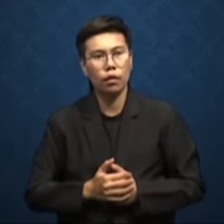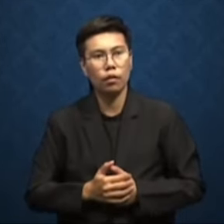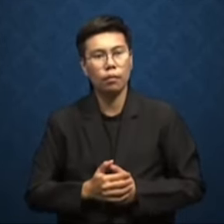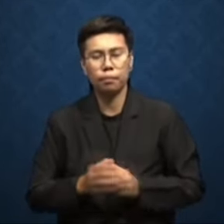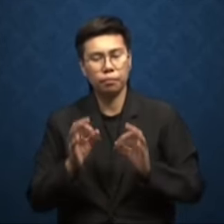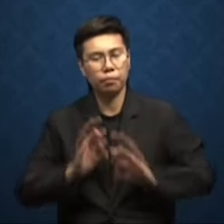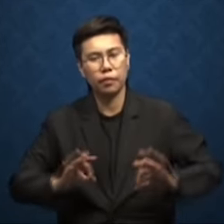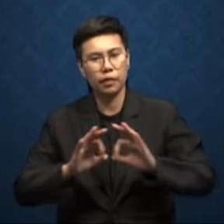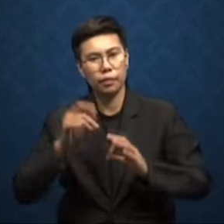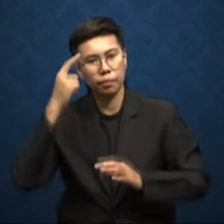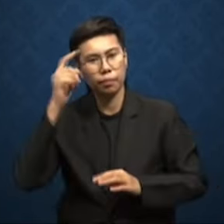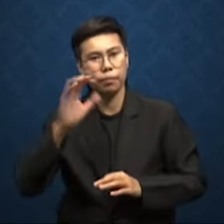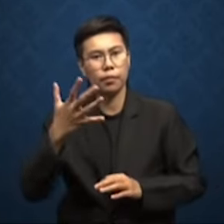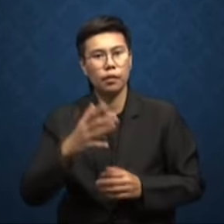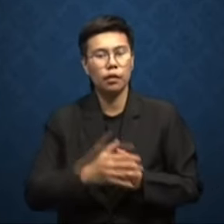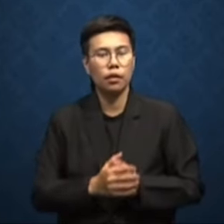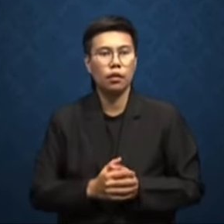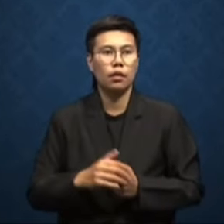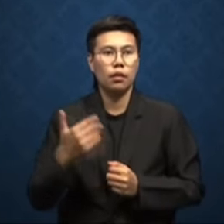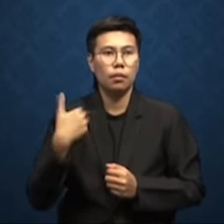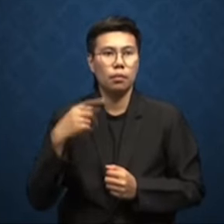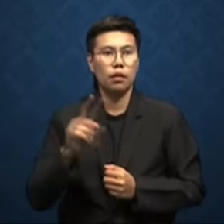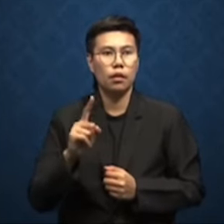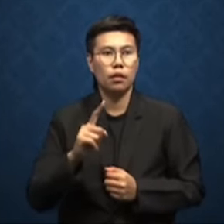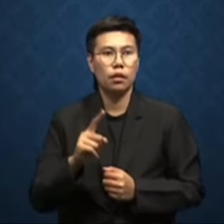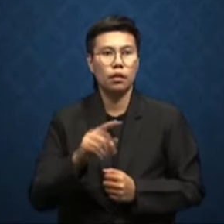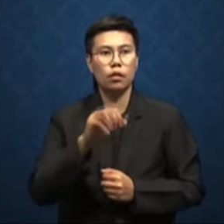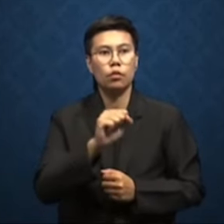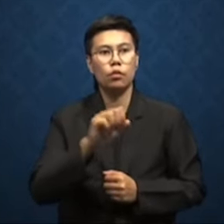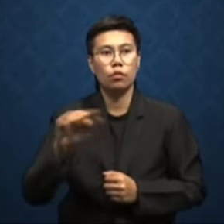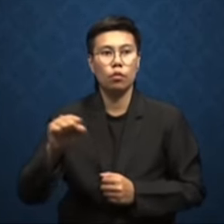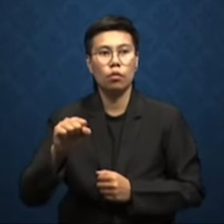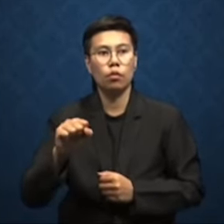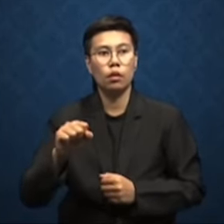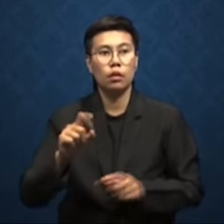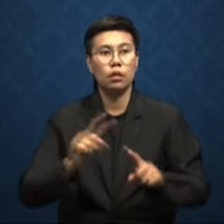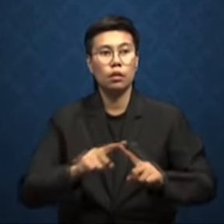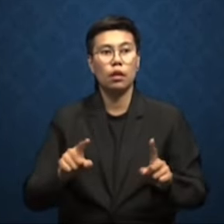ทีตอนเลือกตั้งตอนได้มาซึ่งสมาชิกสภานะครับแต่ตอนนั้นสายไปแล้ว